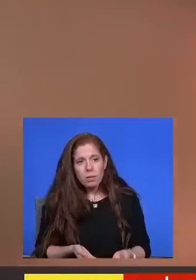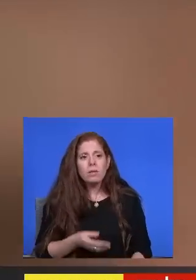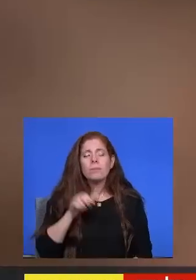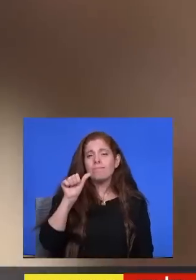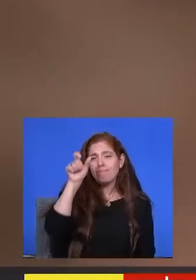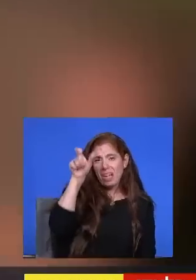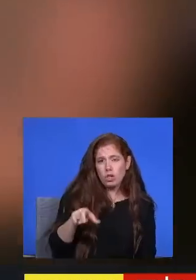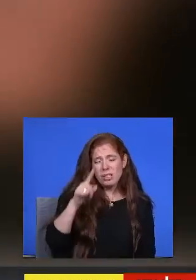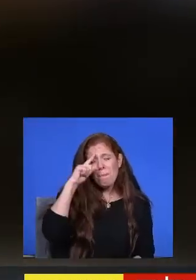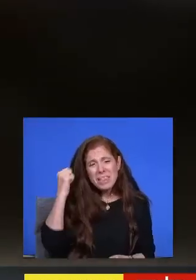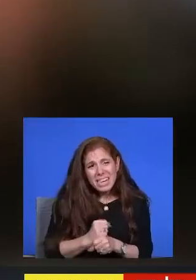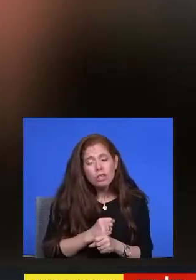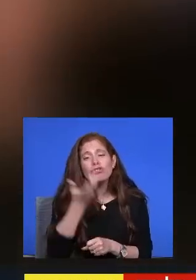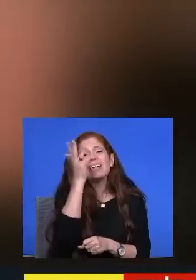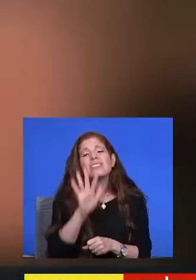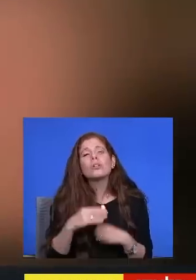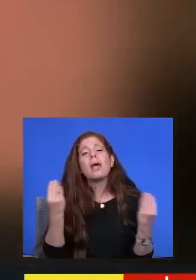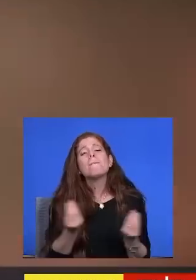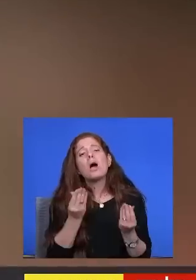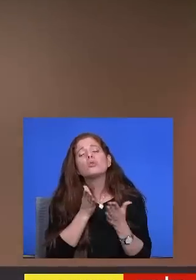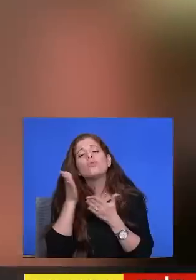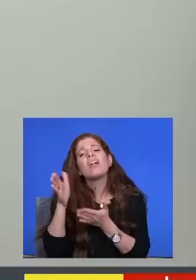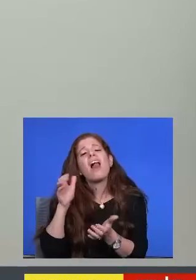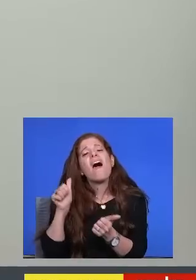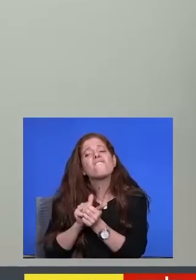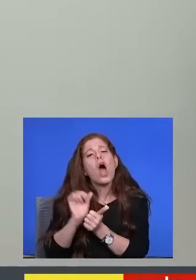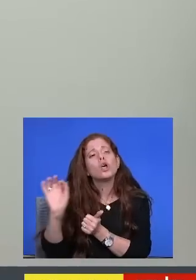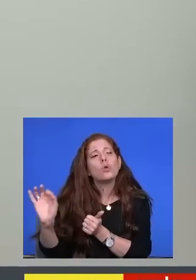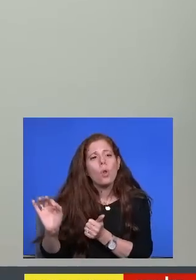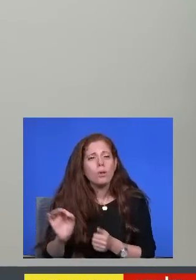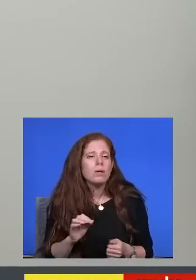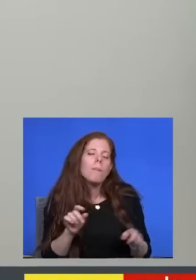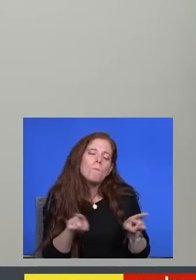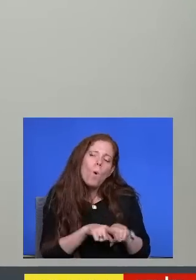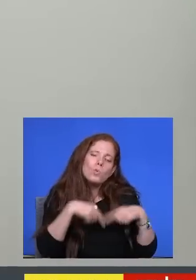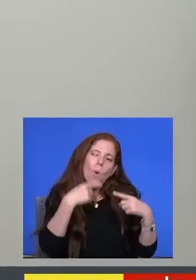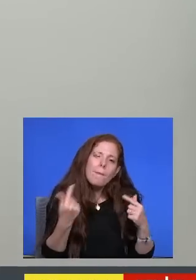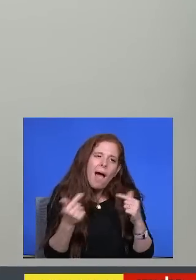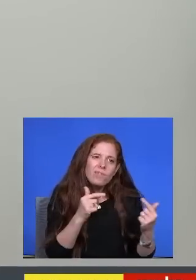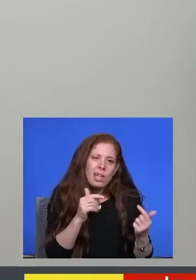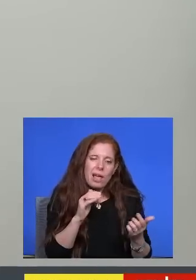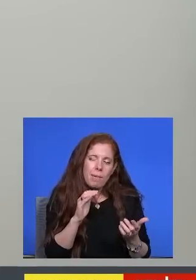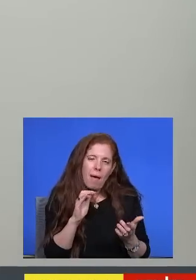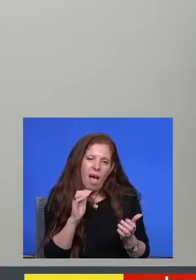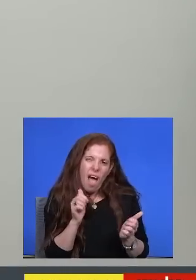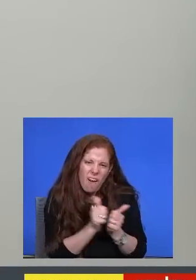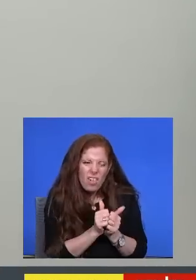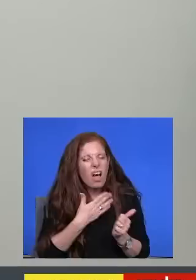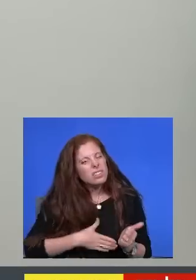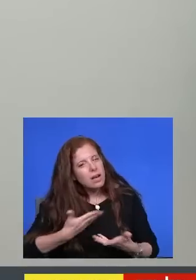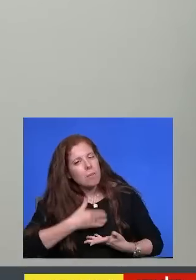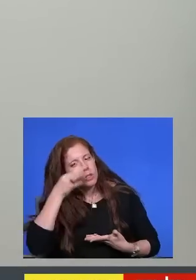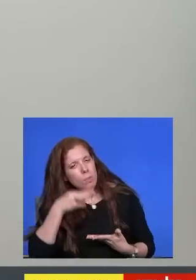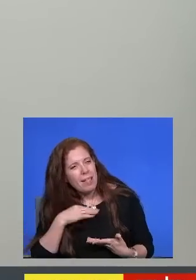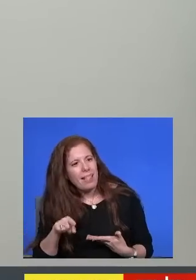הסרטון הזה היה בכלל משהו שהופנה לחברתו. באותו רבתי עם החבר, רציתי קצת לקבל ממנה תשומת לב,